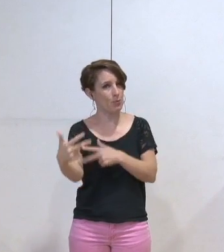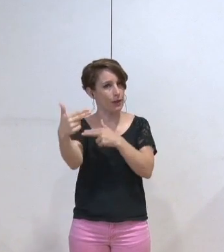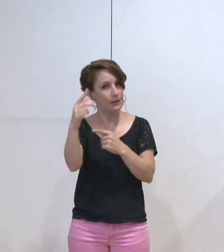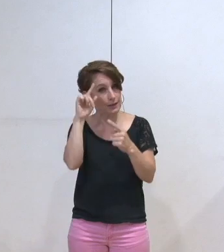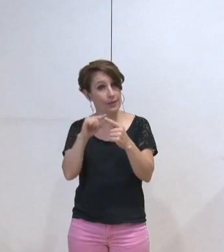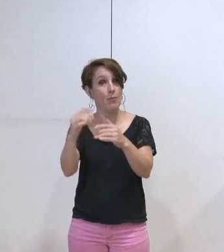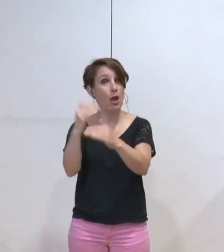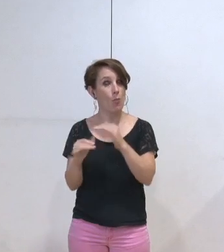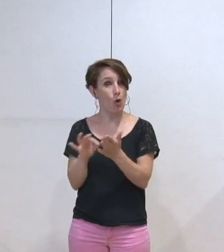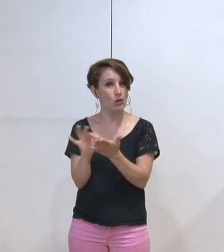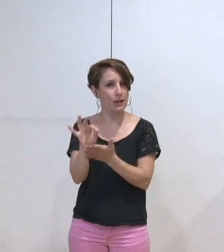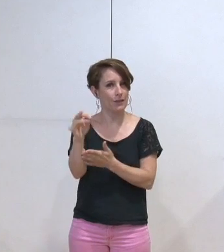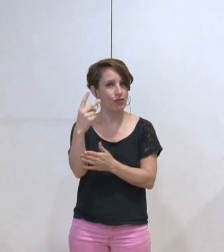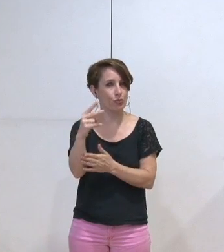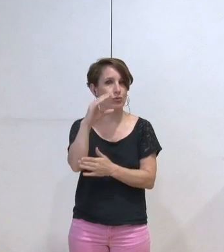stratégique du